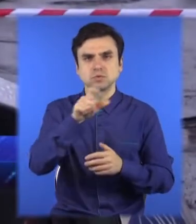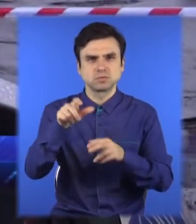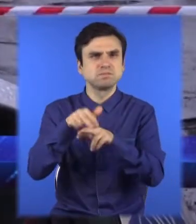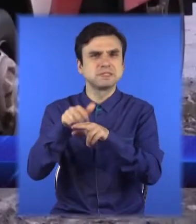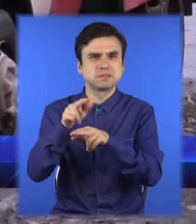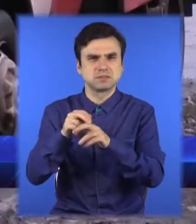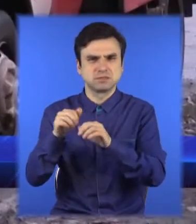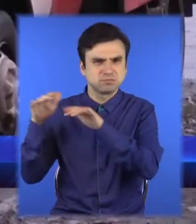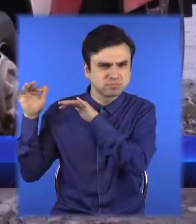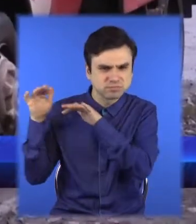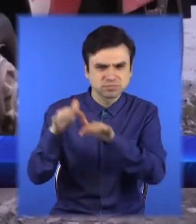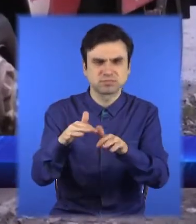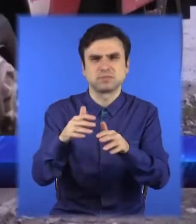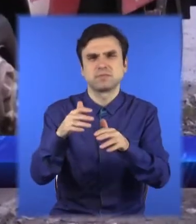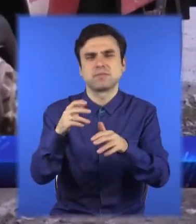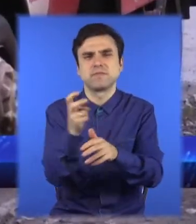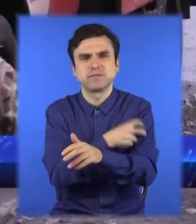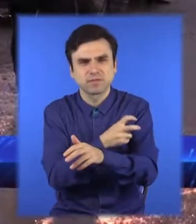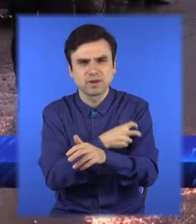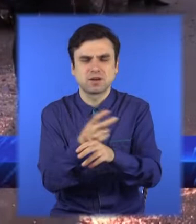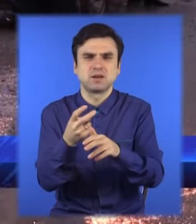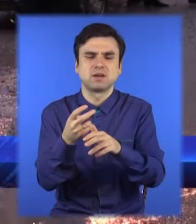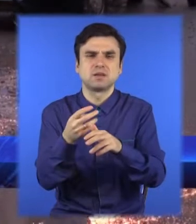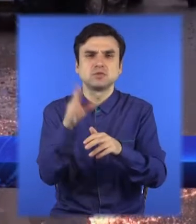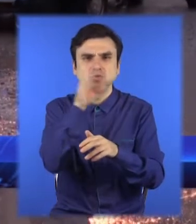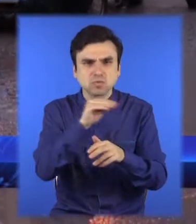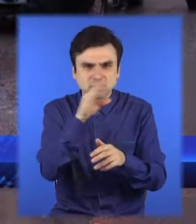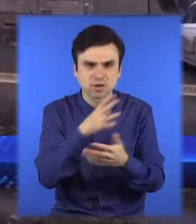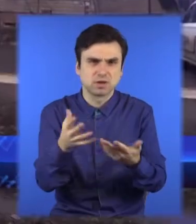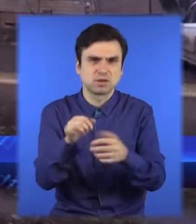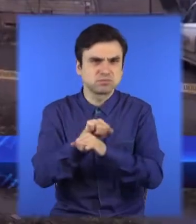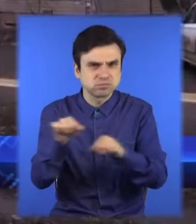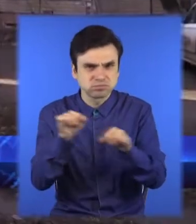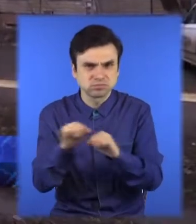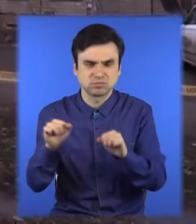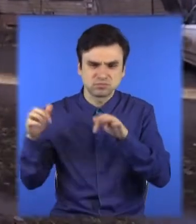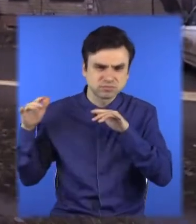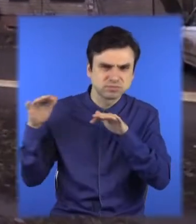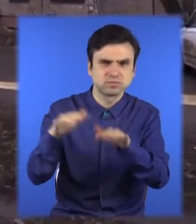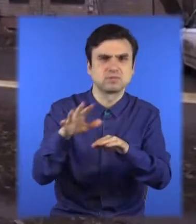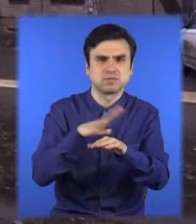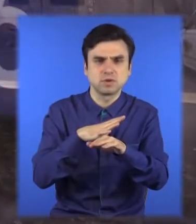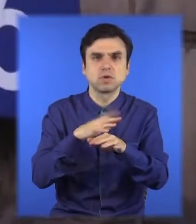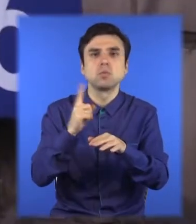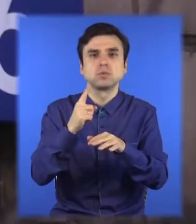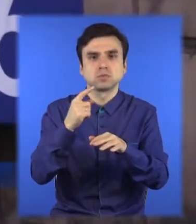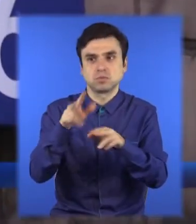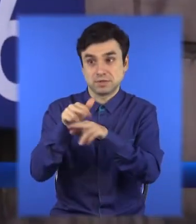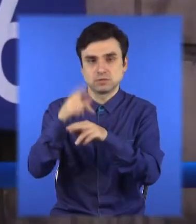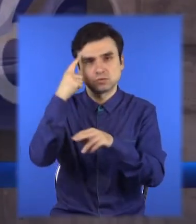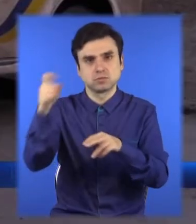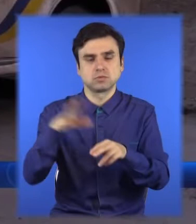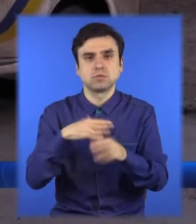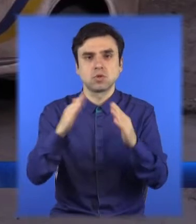Десятки поліцейських, пожежні, кінологи та медики. Такі збори – результат повідомлення про нібито мінування трьох житлових будинків в